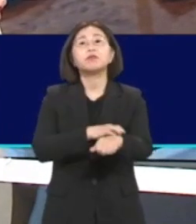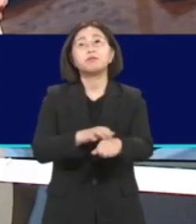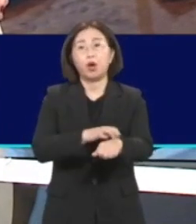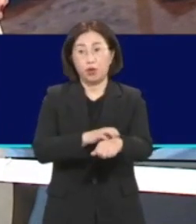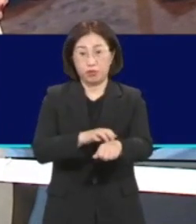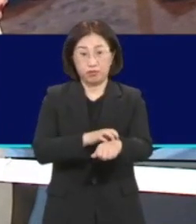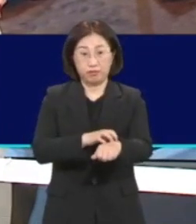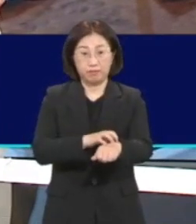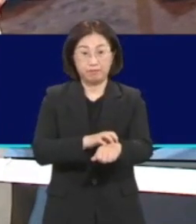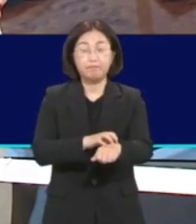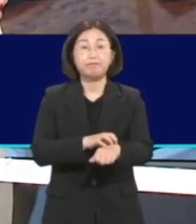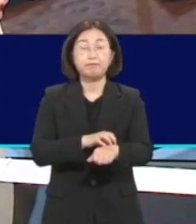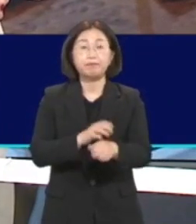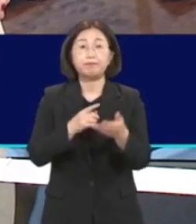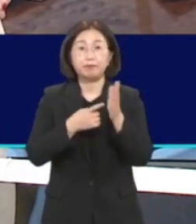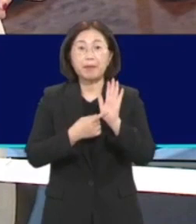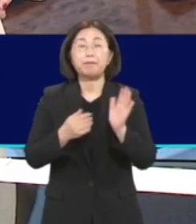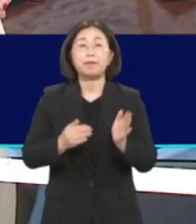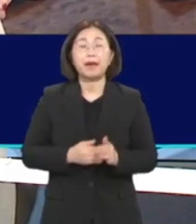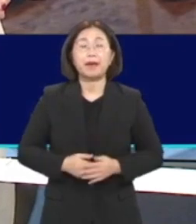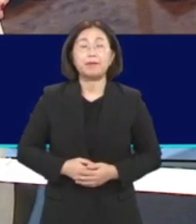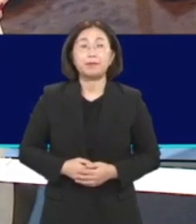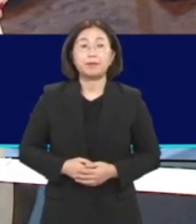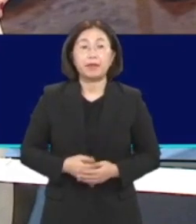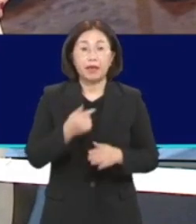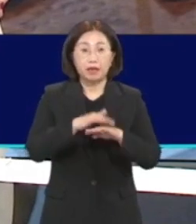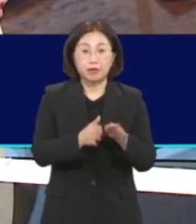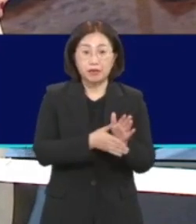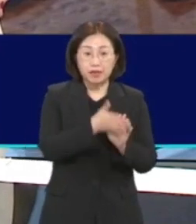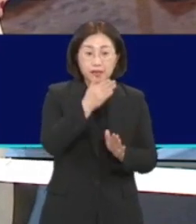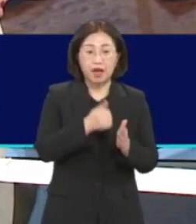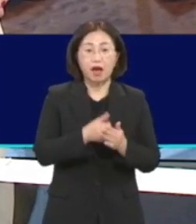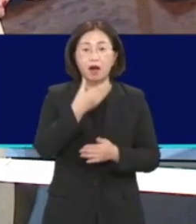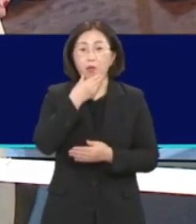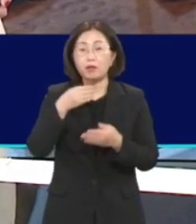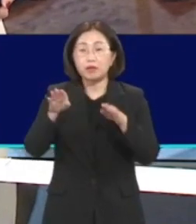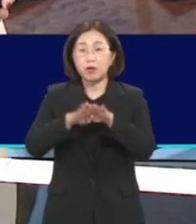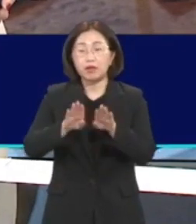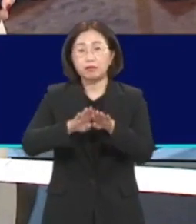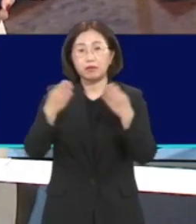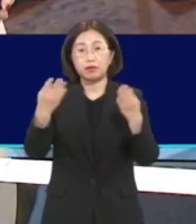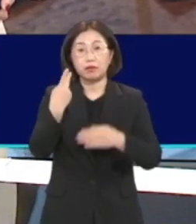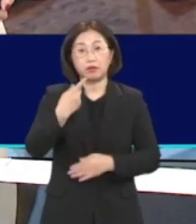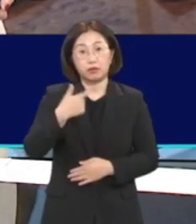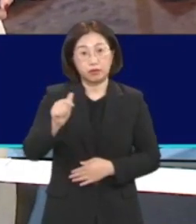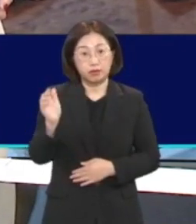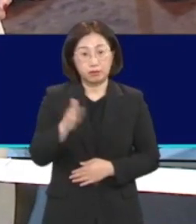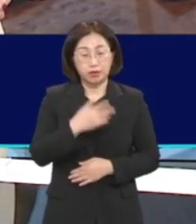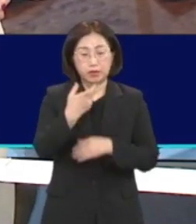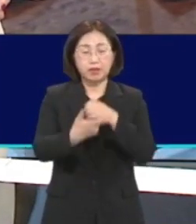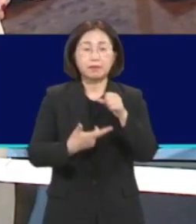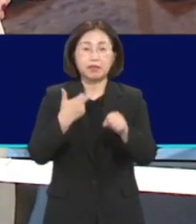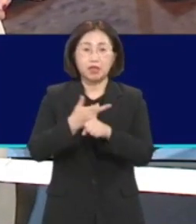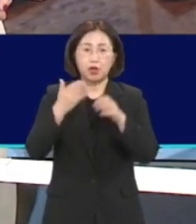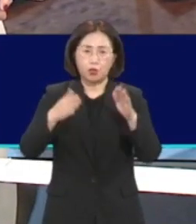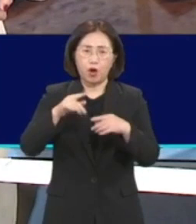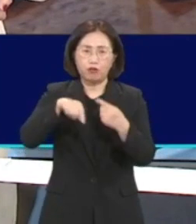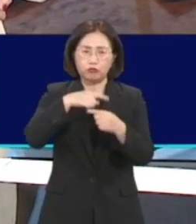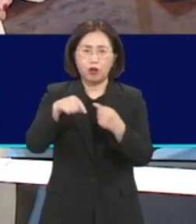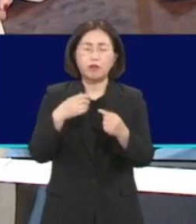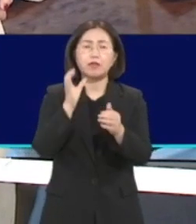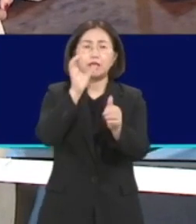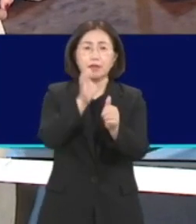저희 TJB 단독 보도해 드렸는데요 대현 시가 복지관이 문 1년 2006년부터 17년째 운영을